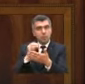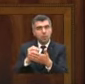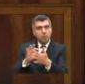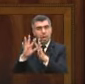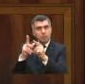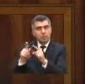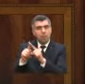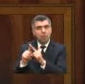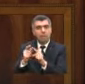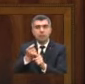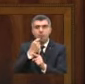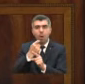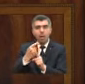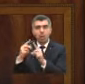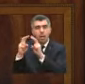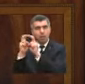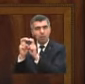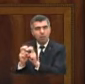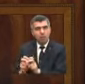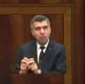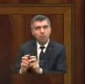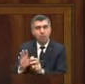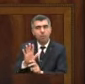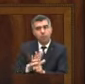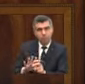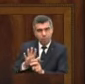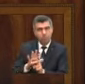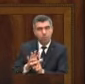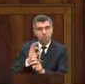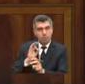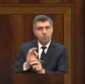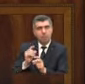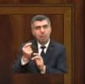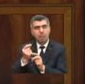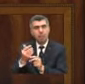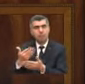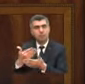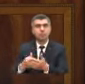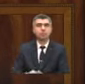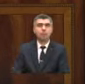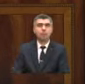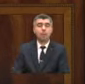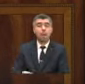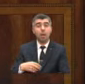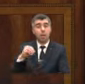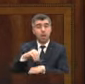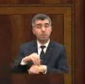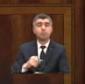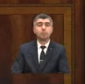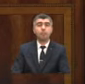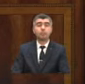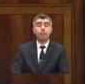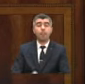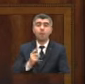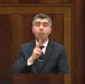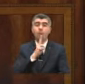الأدوية والنسبة ديال التخفيض في الأثمنة ديال الأدوية. لكن أيضا اقترحت